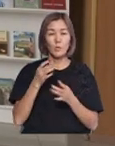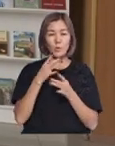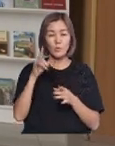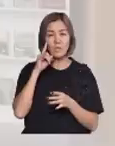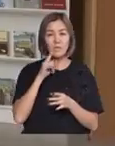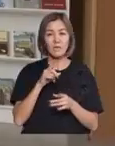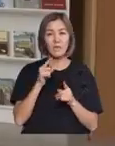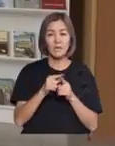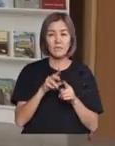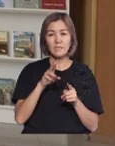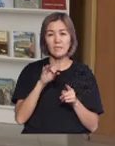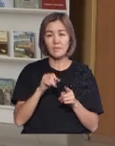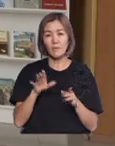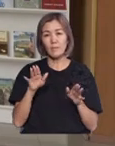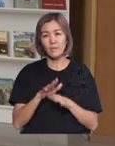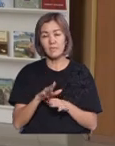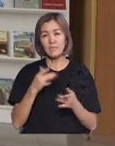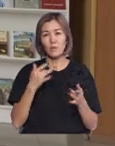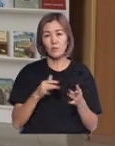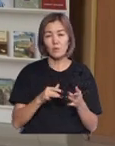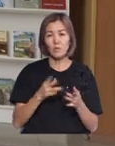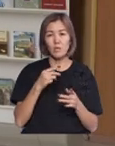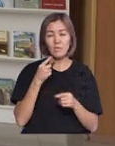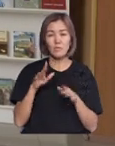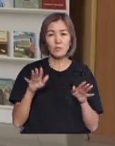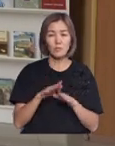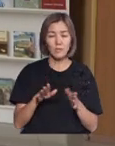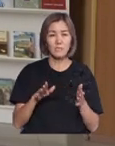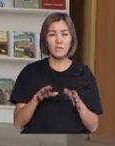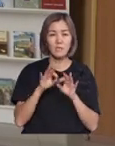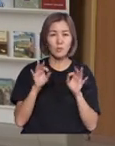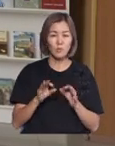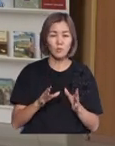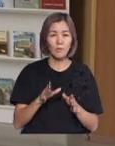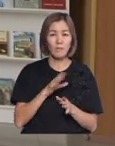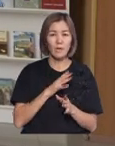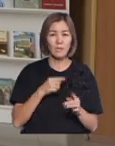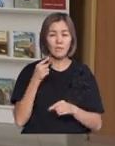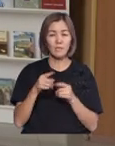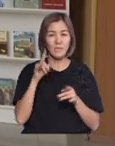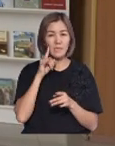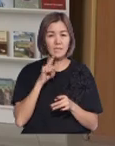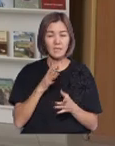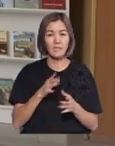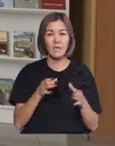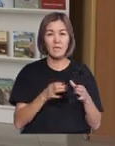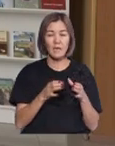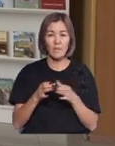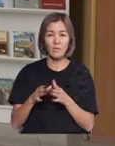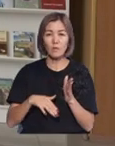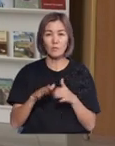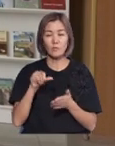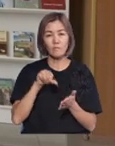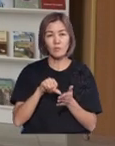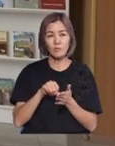Это айтыс, терме, песня, кюй и традиционное песенное искусство отражают богатое культурное наследие Казахстана. Команда, проявившая лучшие